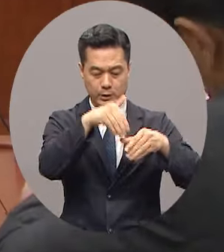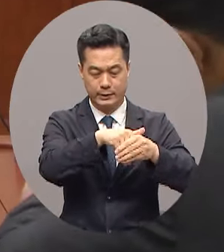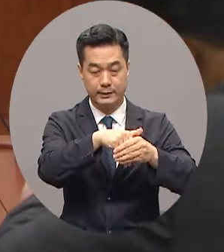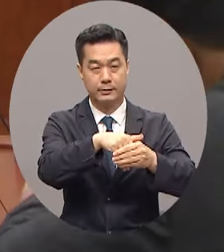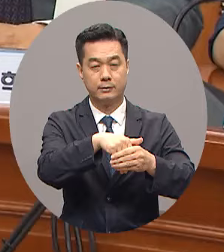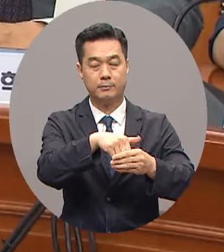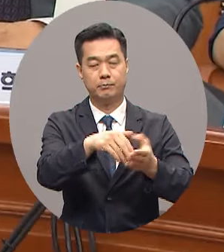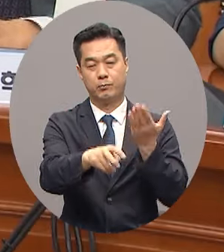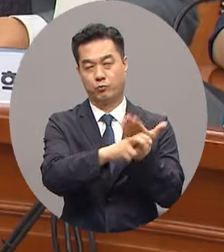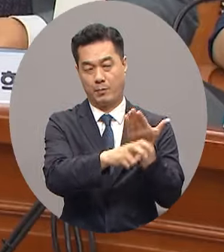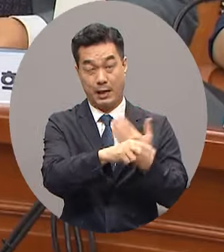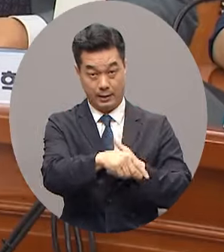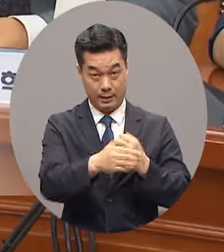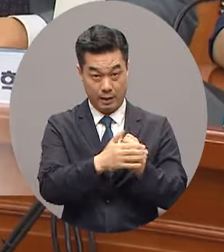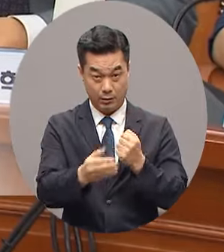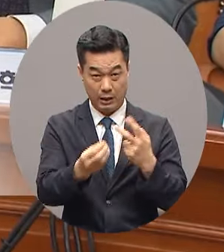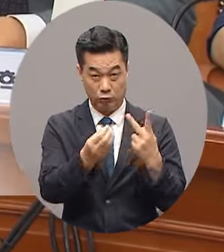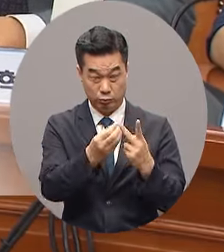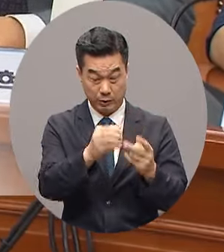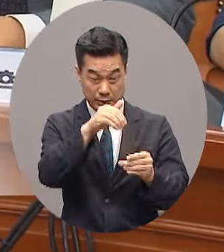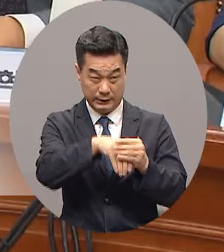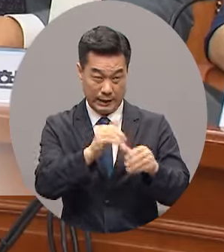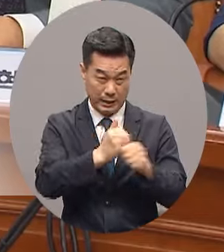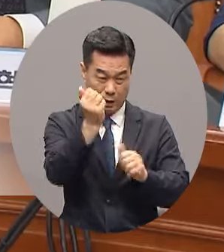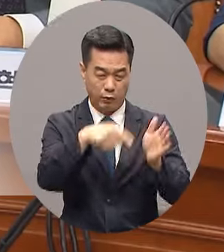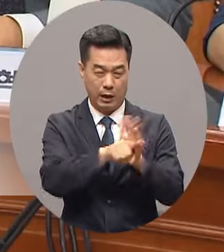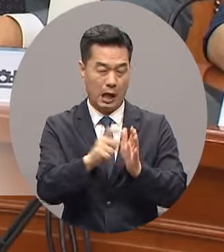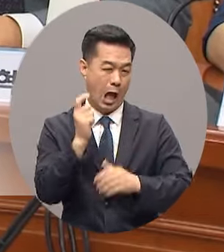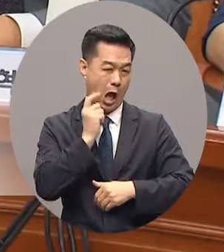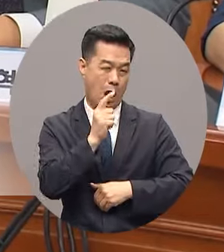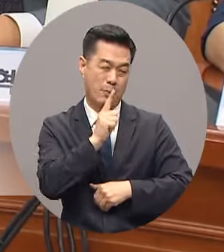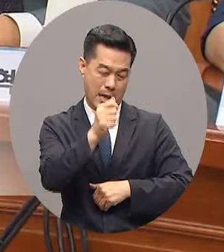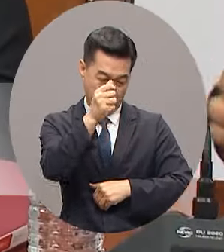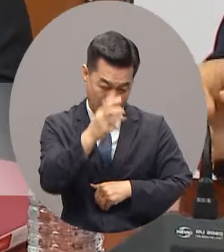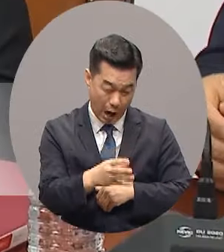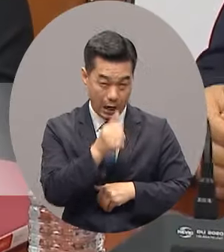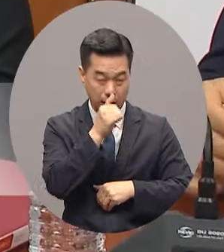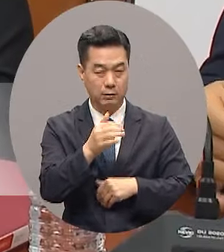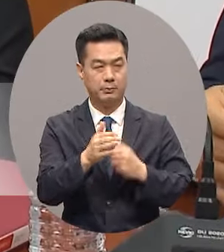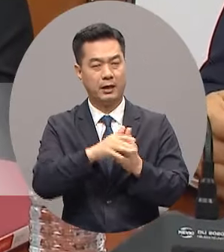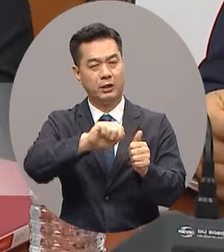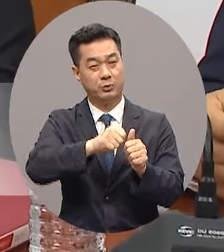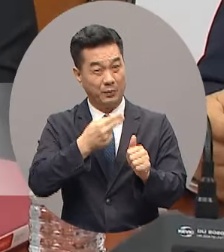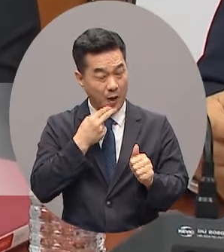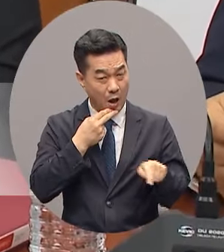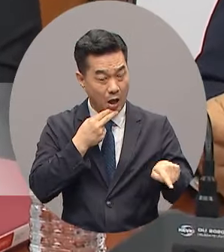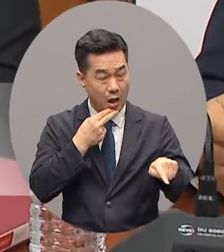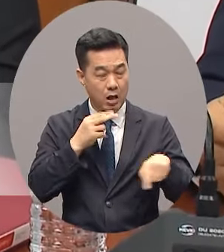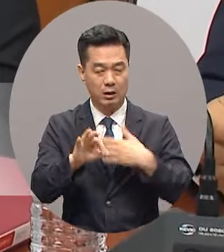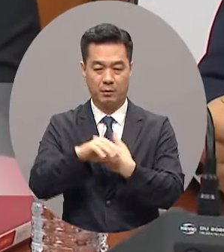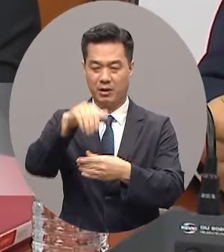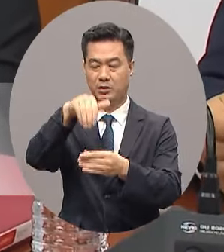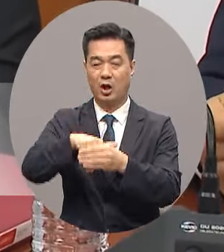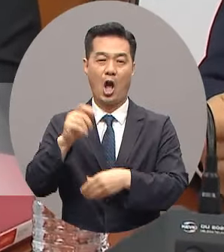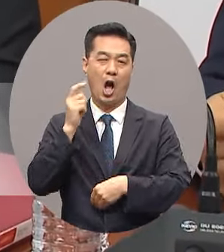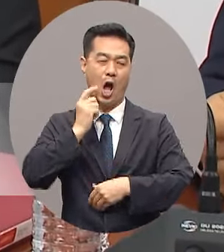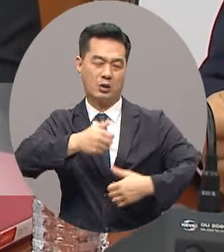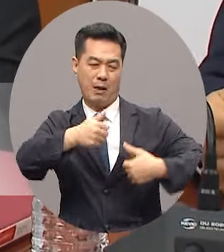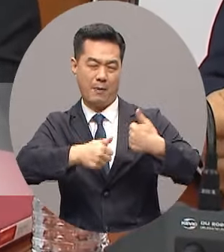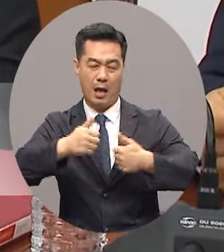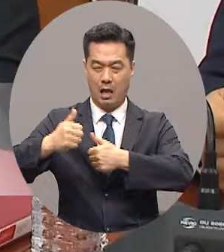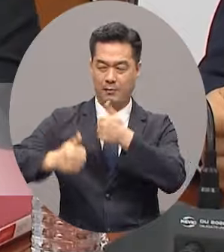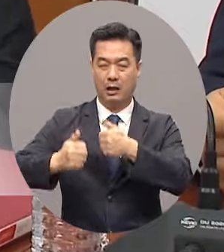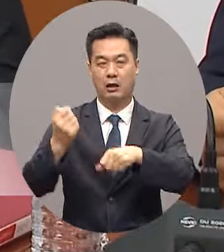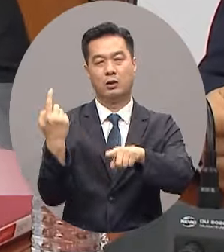대해 오로지 대선에서 이기려고 여러 차례 거짓말을 되풀이했다며 만약 처벌받지 않는다면 선거가 거짓말 경연장으로